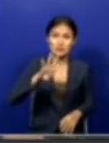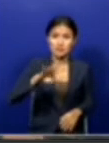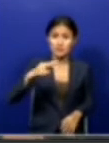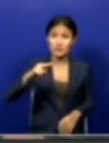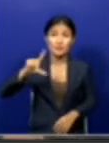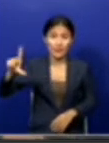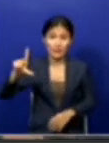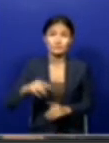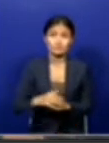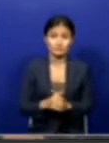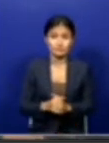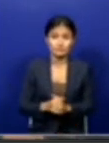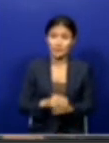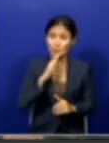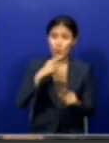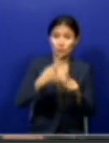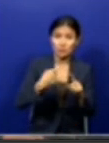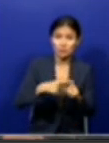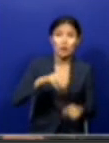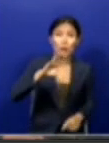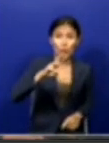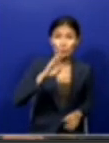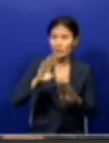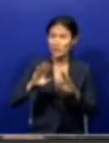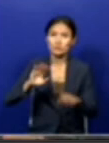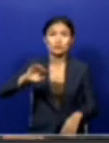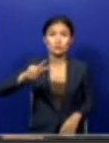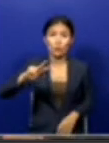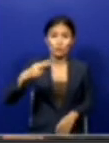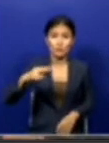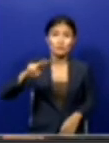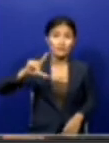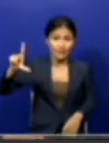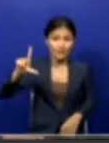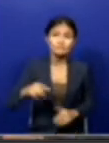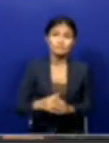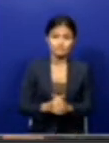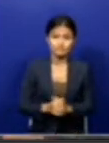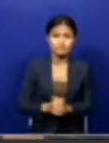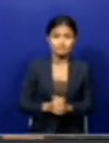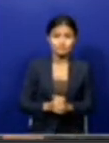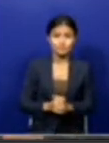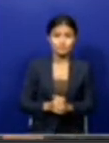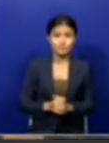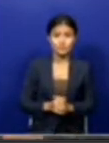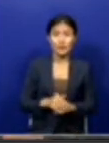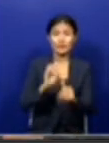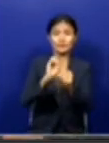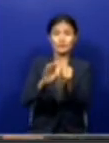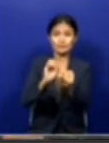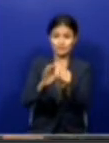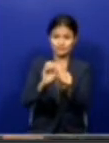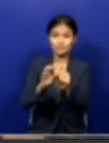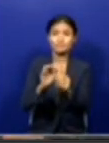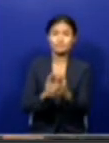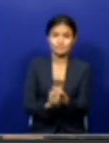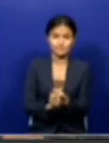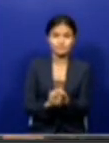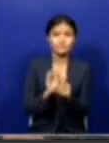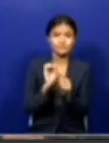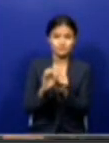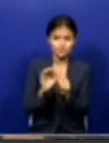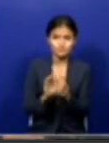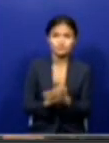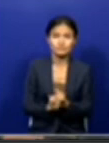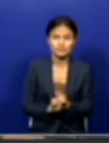านถ้าใช้6เดือนก็ประมาณ20,000ล้านอย่างนี้เป็นต้นนี่ผมเป็นข้อเสนอแนะครับเอาละครับท่านประธ